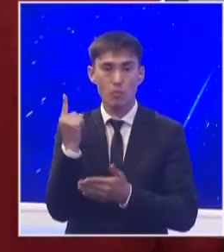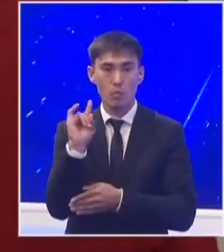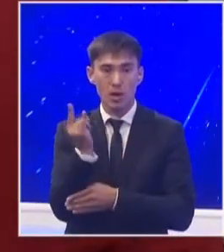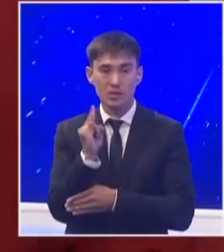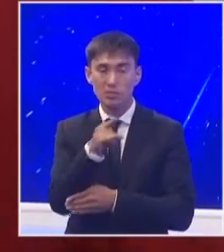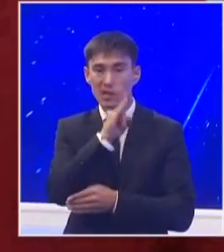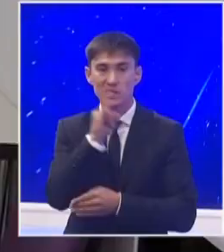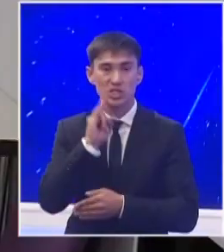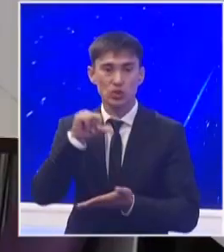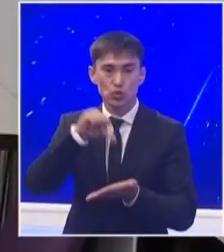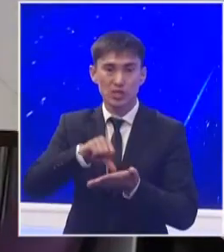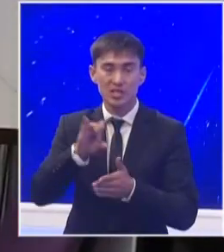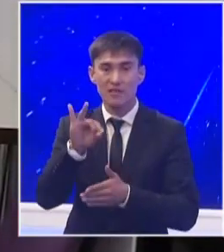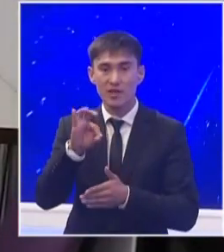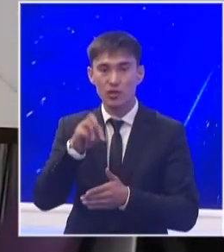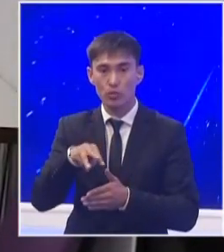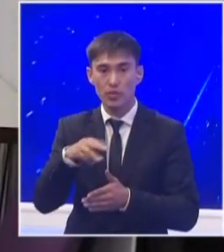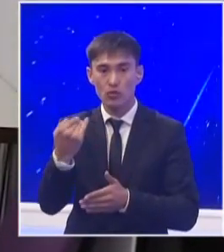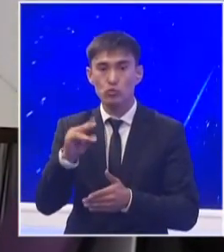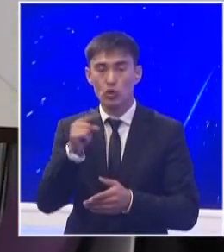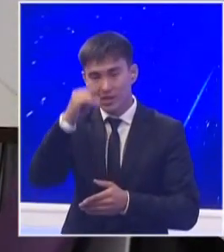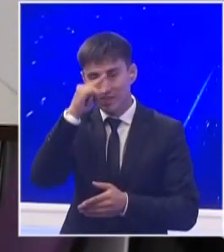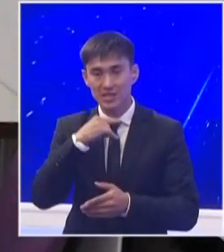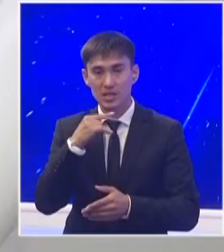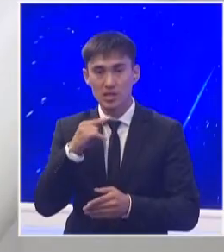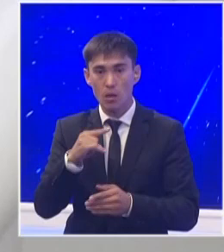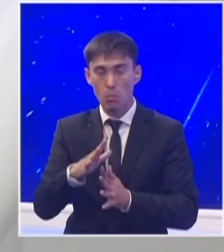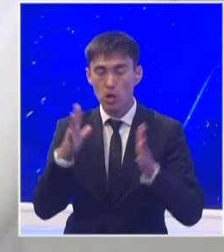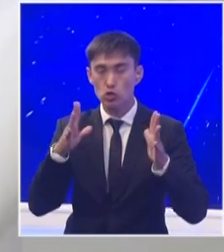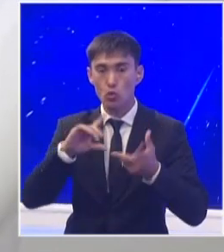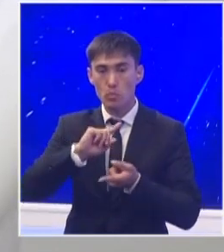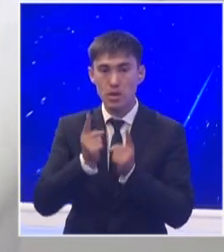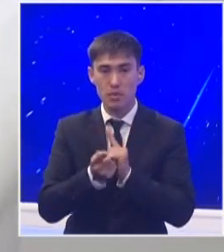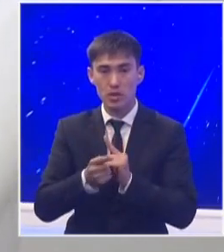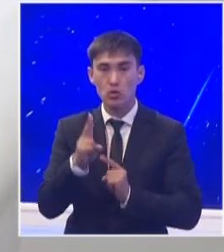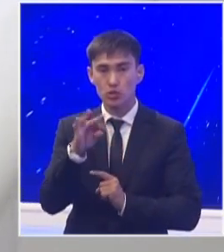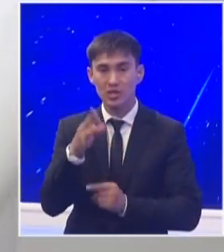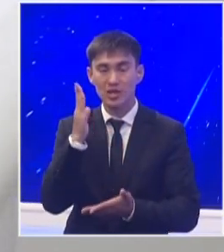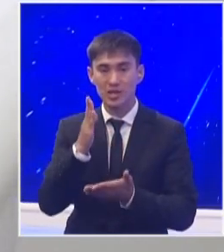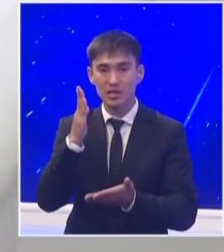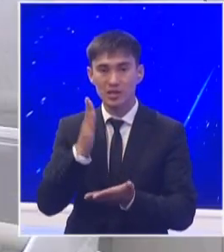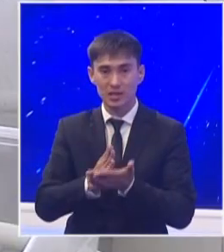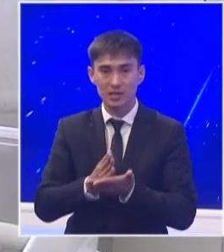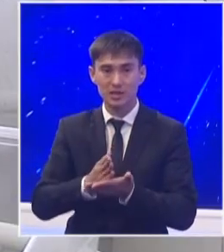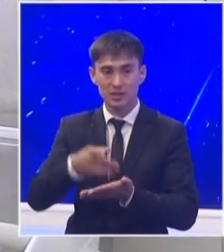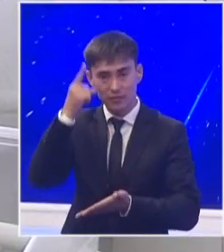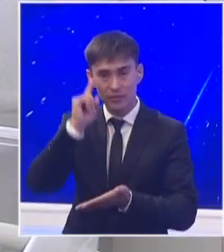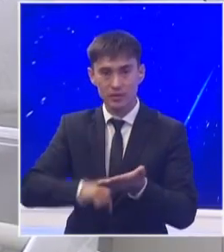молодая женщина приняла участие в референдуме. В том, что Казахстан стоит на пороге больших перемен, у Динары нет